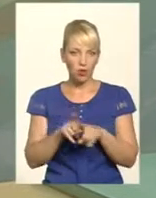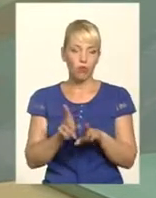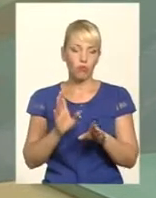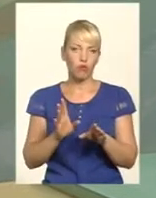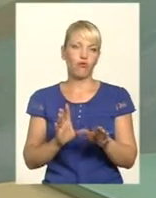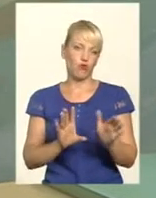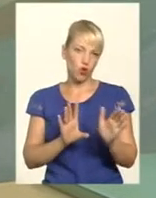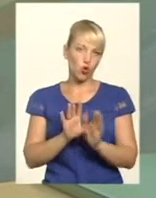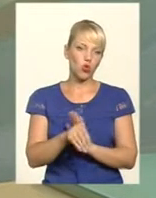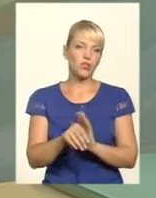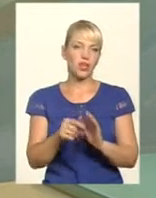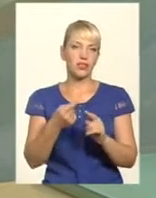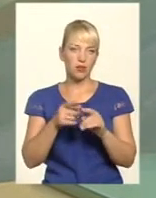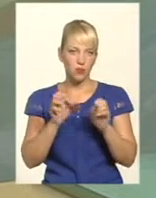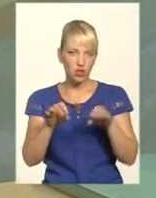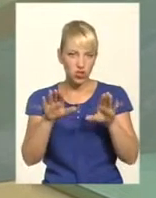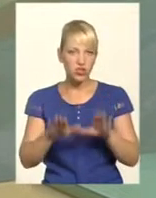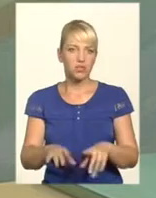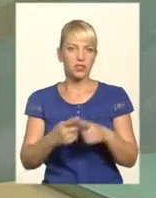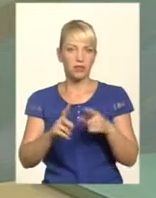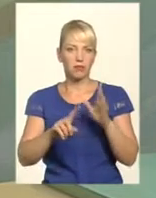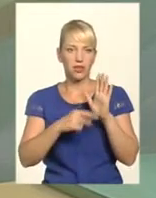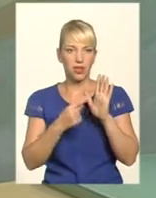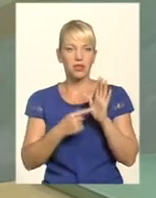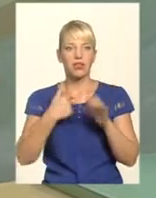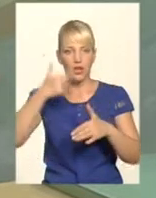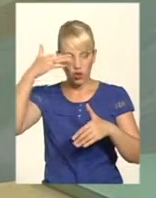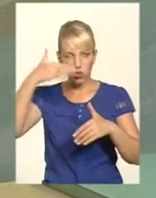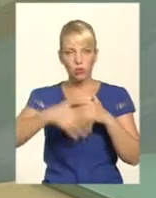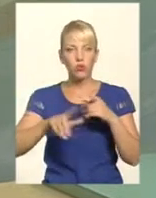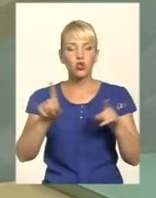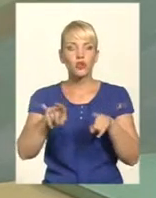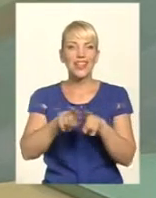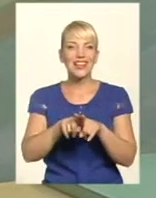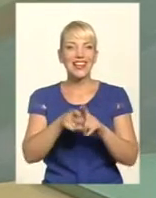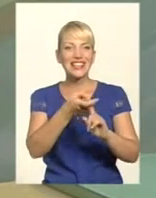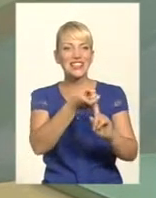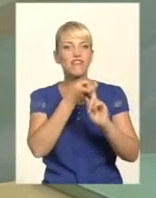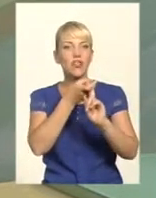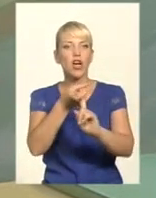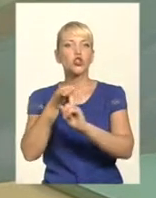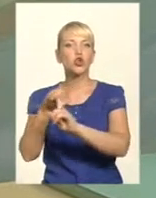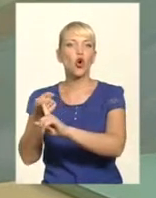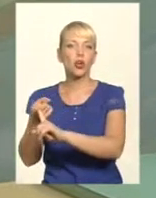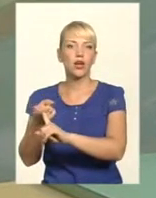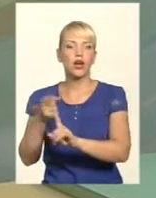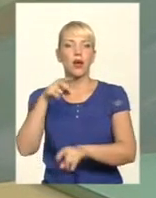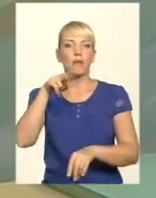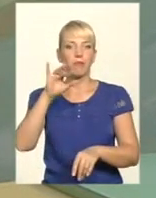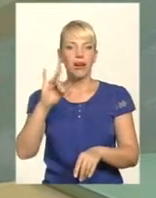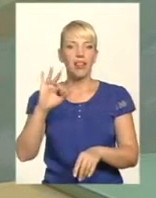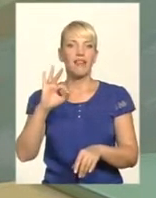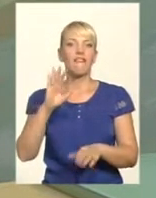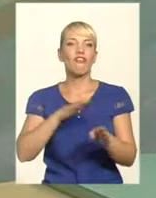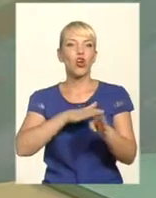цим, зрозуміючи, я розумію, що таке зв'язок при виконання бойового завдання,